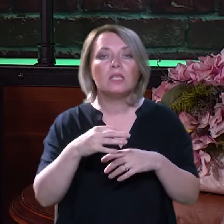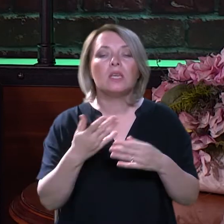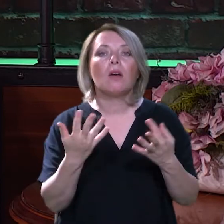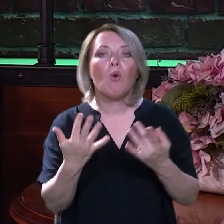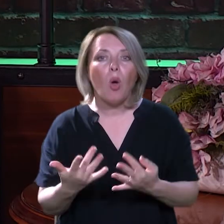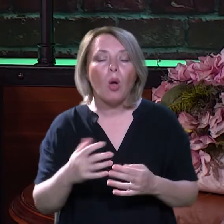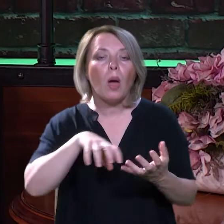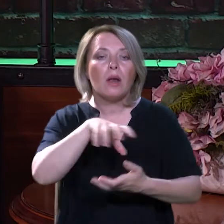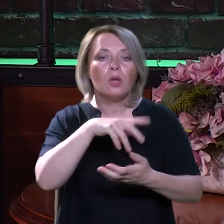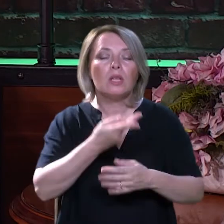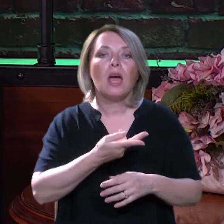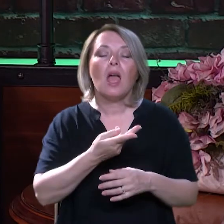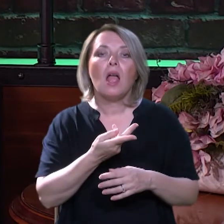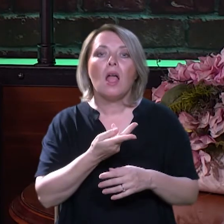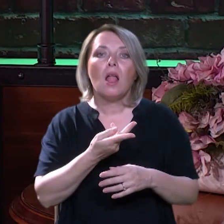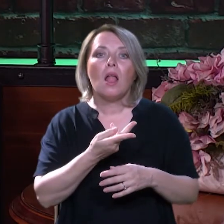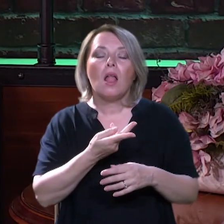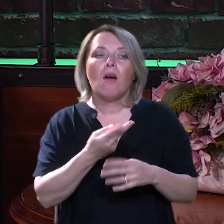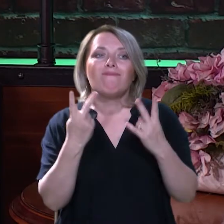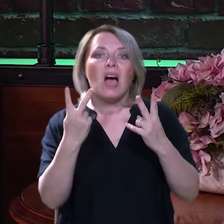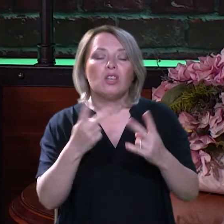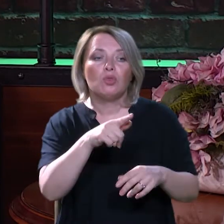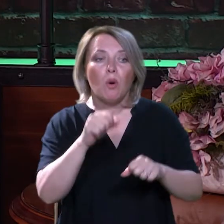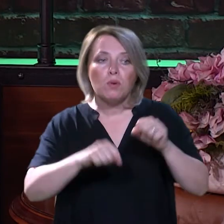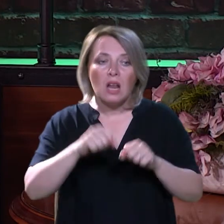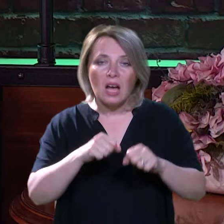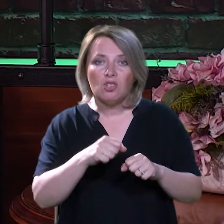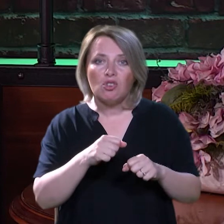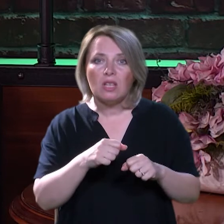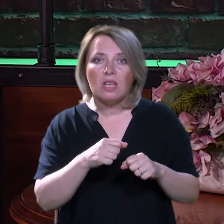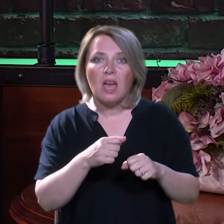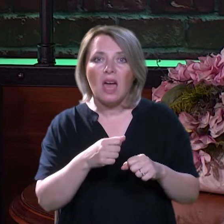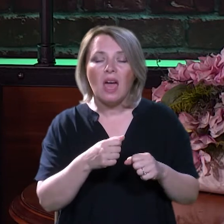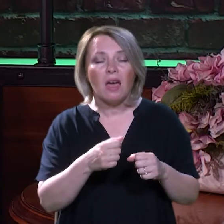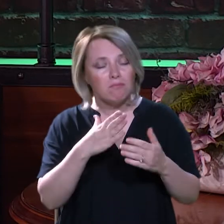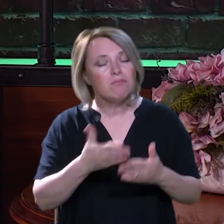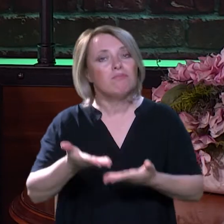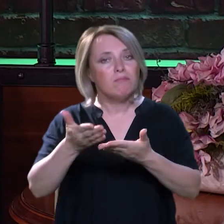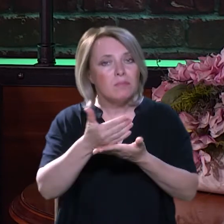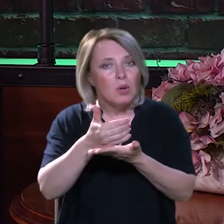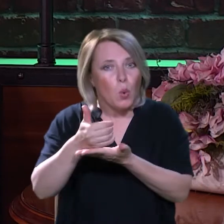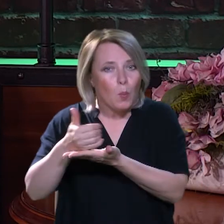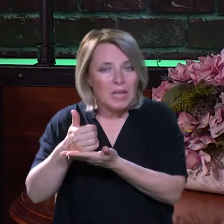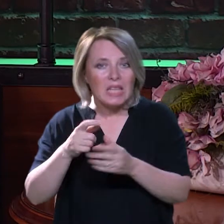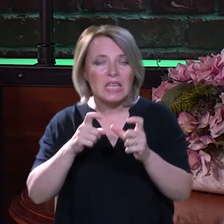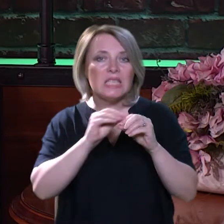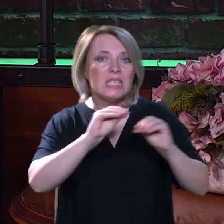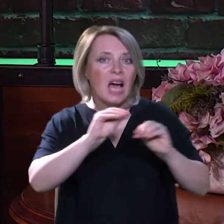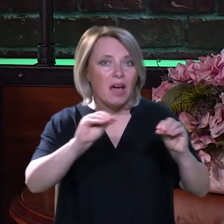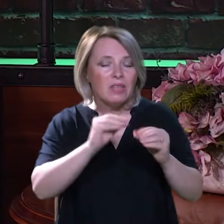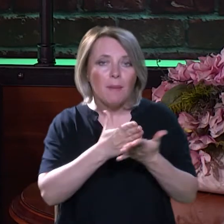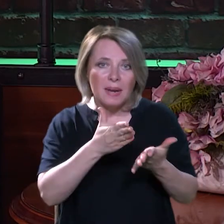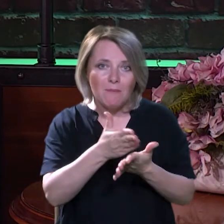stvarno to ponašanje možda djeteta teško ili mometa funkcioniranje, će kupiti savjete, upijati